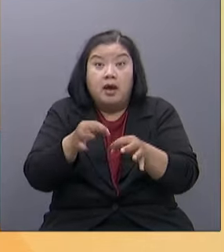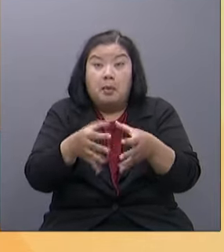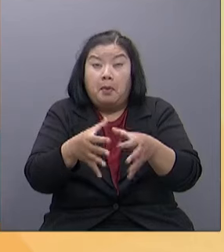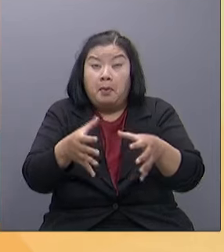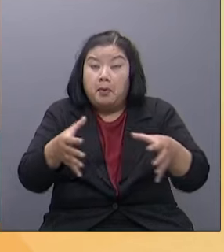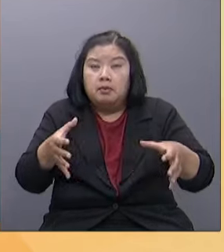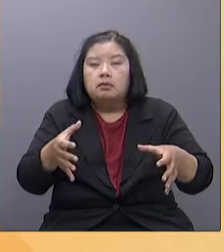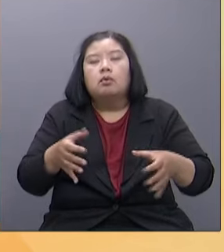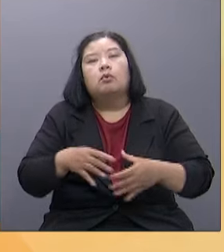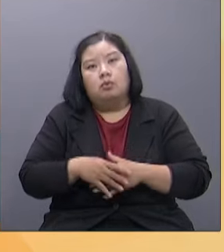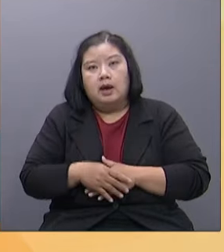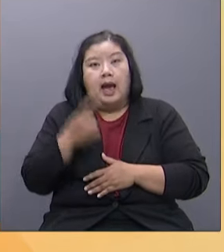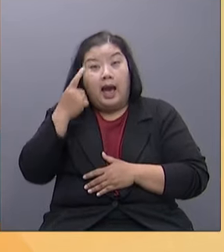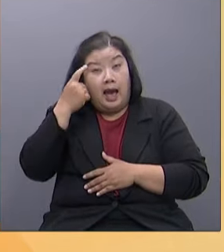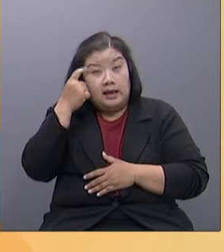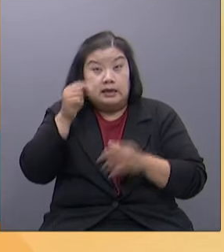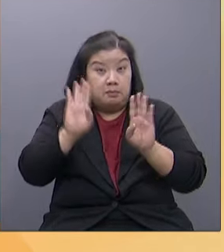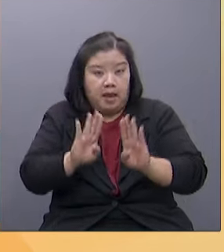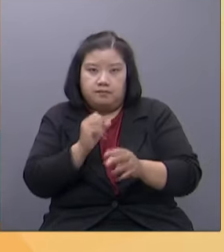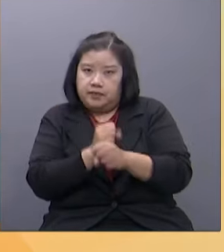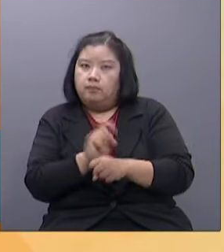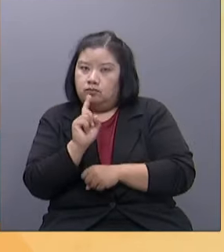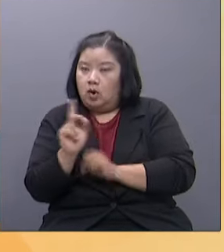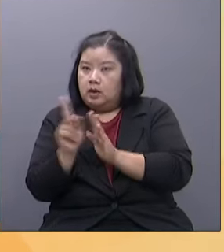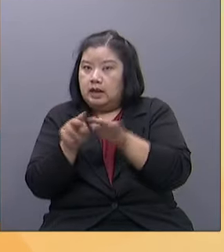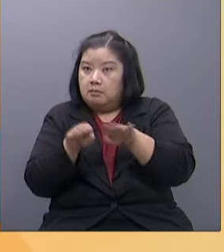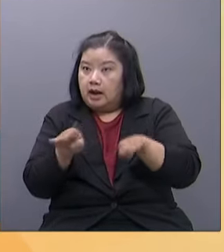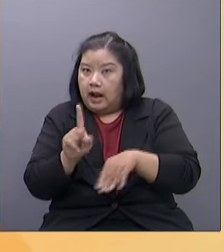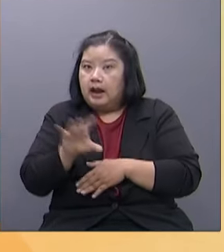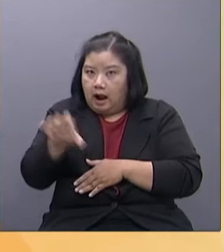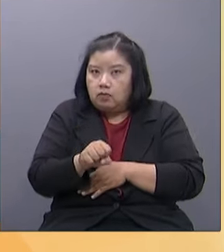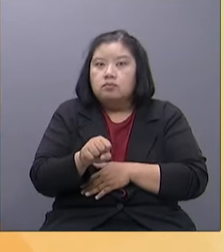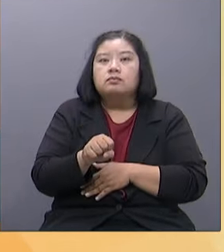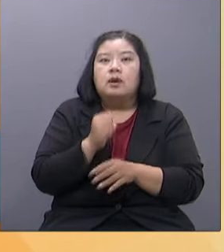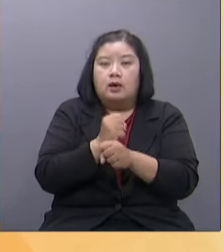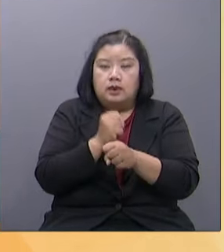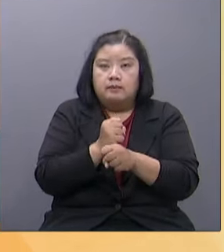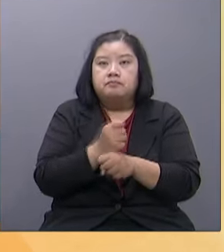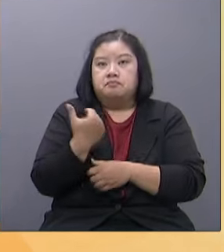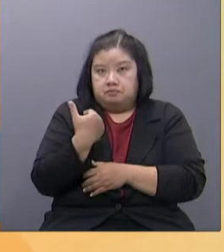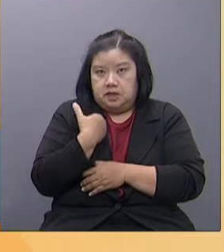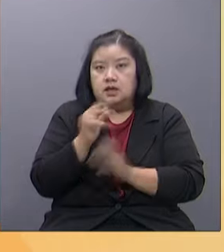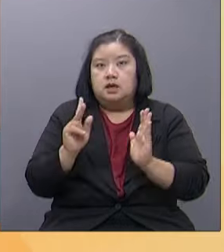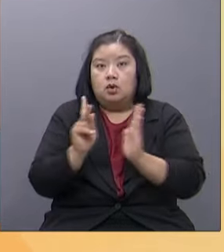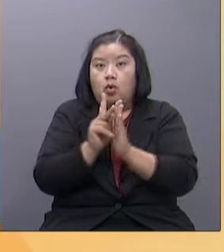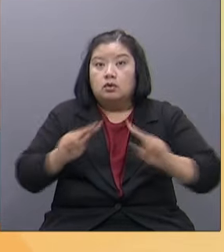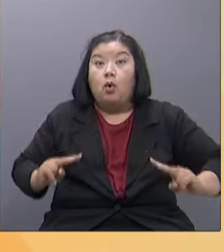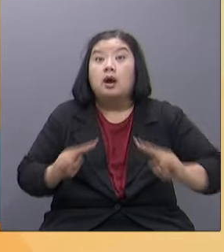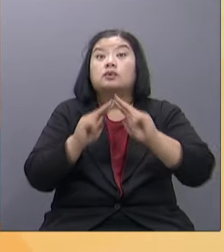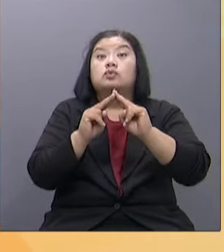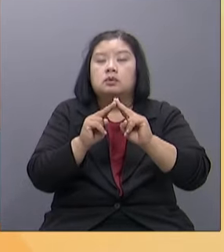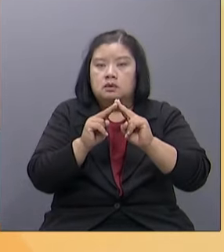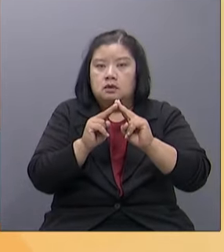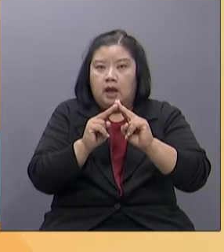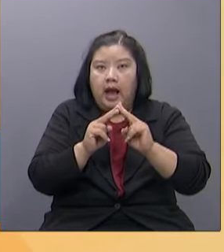นั้นถ้าคุณจะออกแบบคุณก็ต้องไปหามาตรฐานนะครับค่ะมาตรฐานเนี่ยเราก็มีกฎกระทรวงนะครับนะครับที่เรียกว่ากฎ